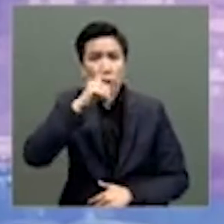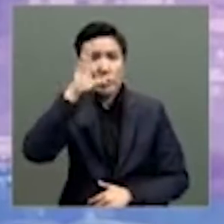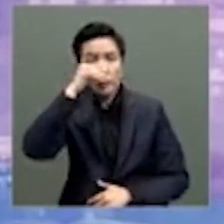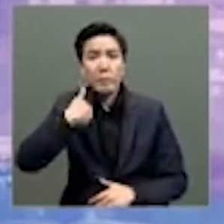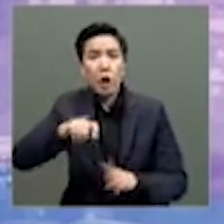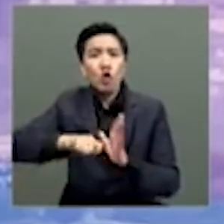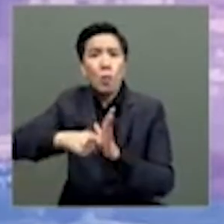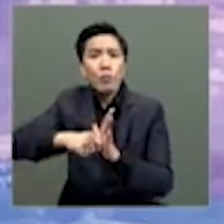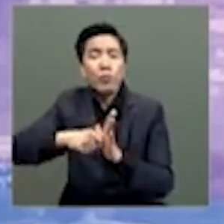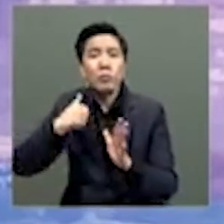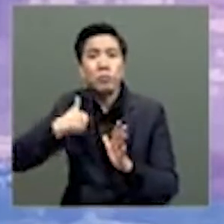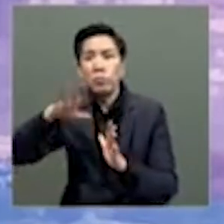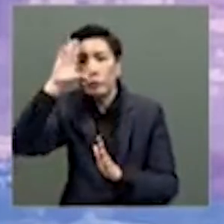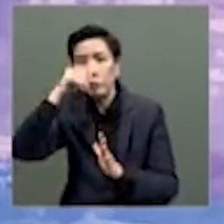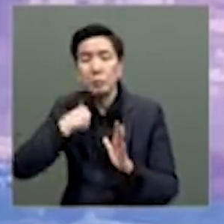าซ่อม